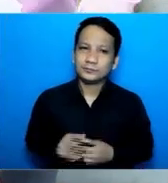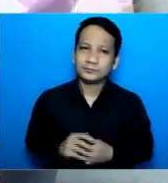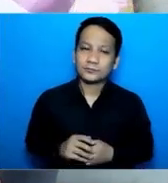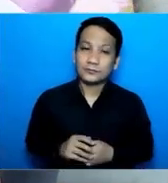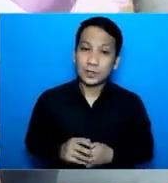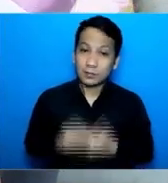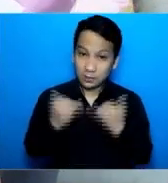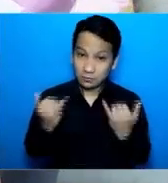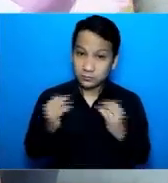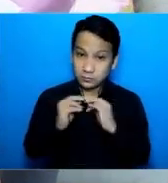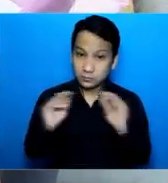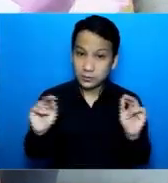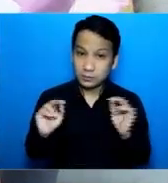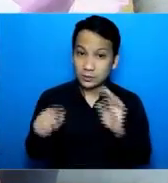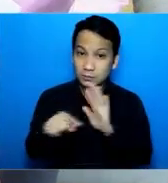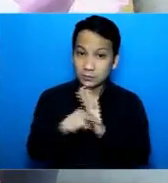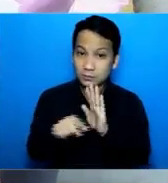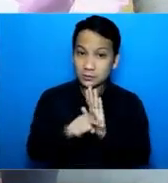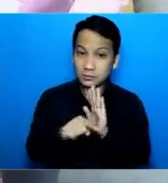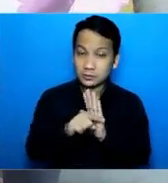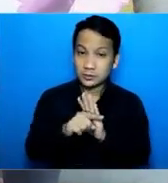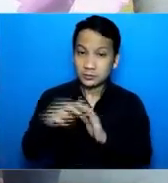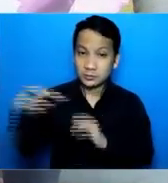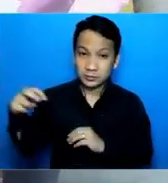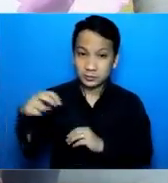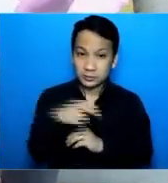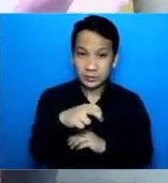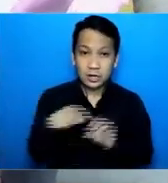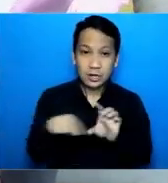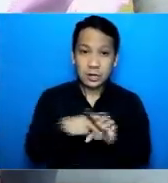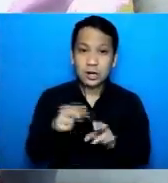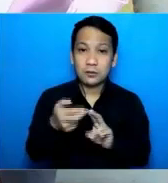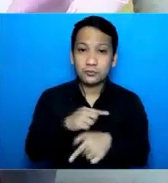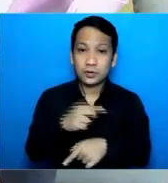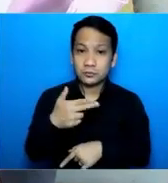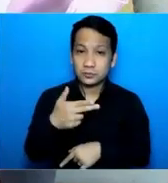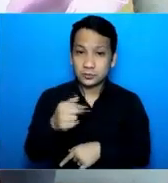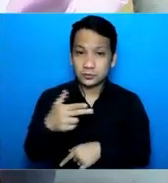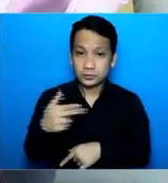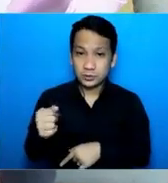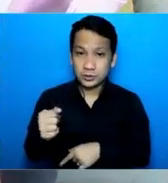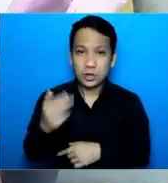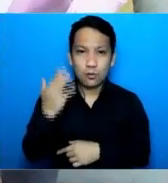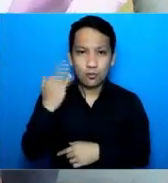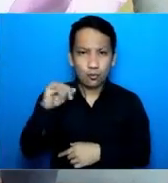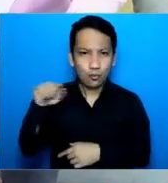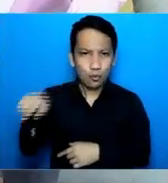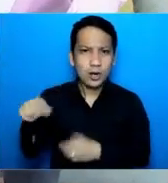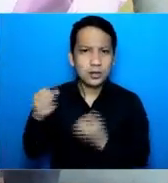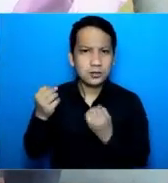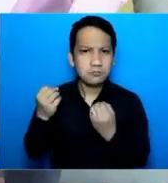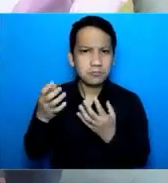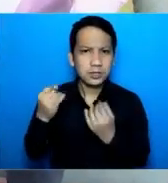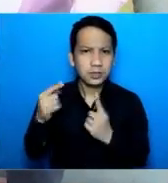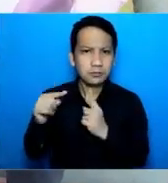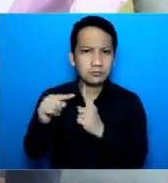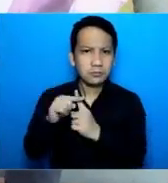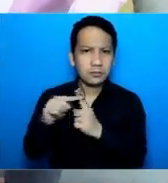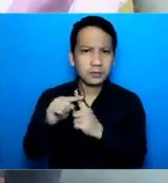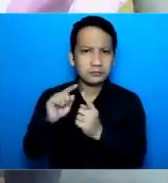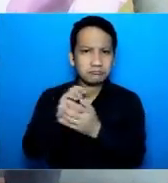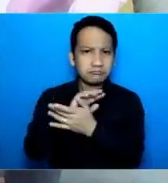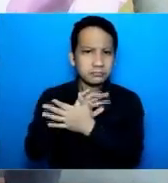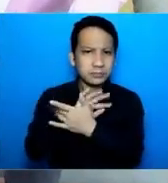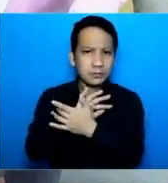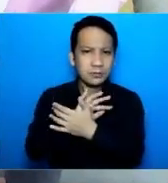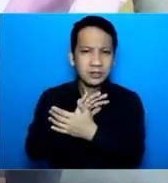Magpapatupad na rin ng travel ban sa mga pasaherong galing ng Indonesia dahil sa pagkalat doon ng mas nakakahawang Delta variant. Pero ayon